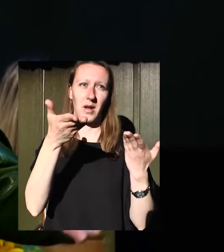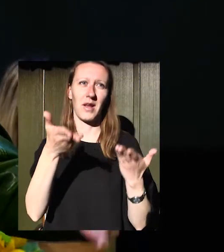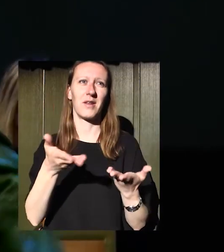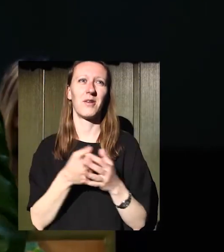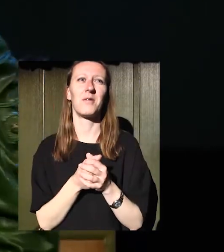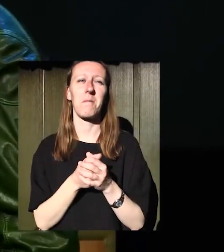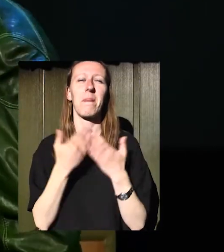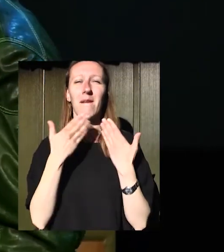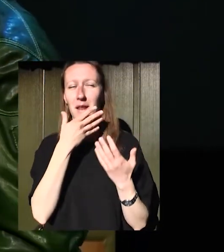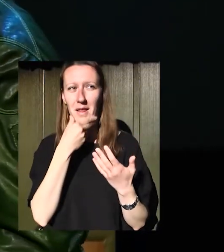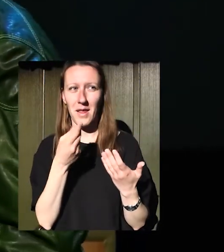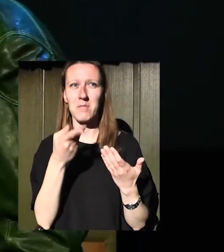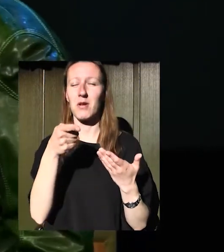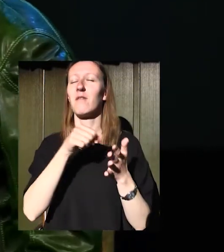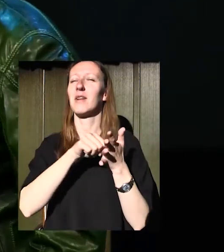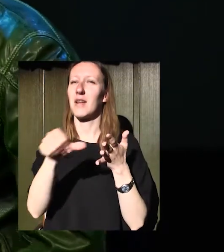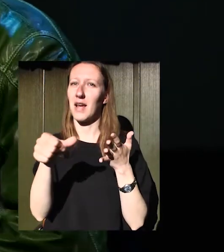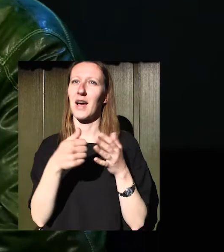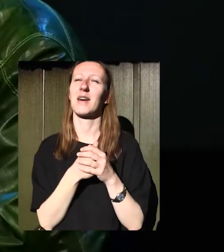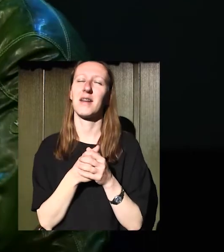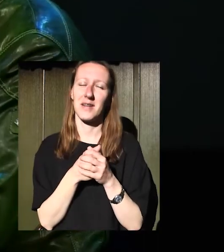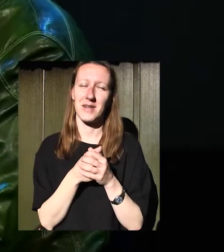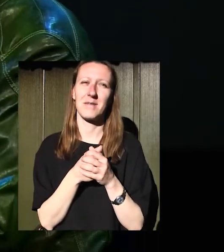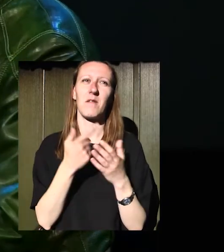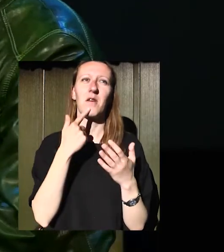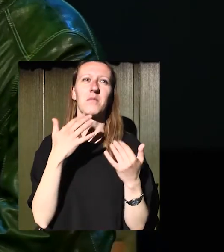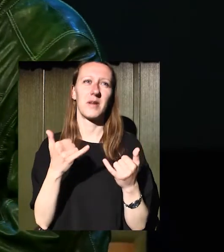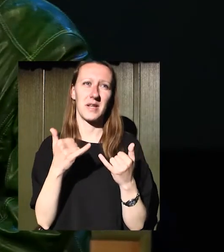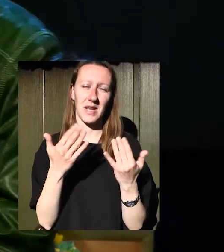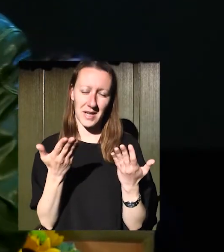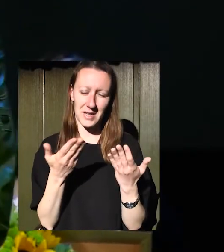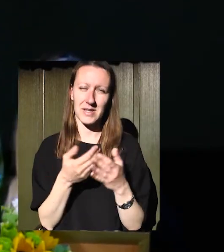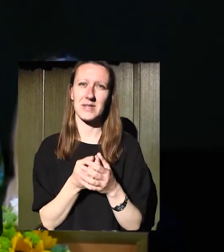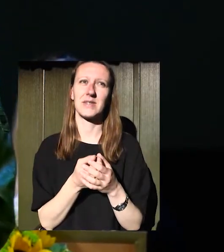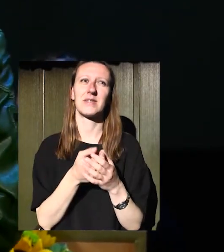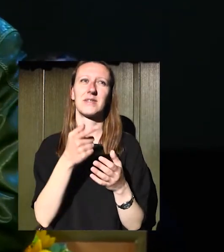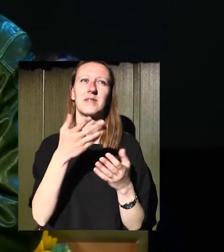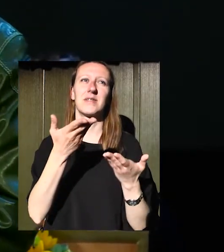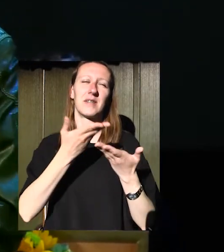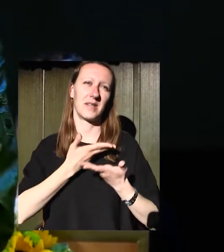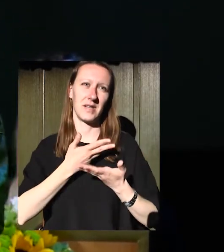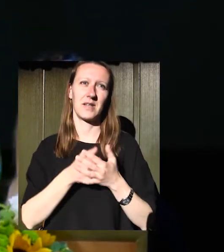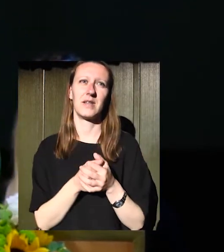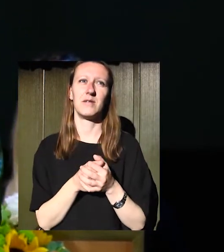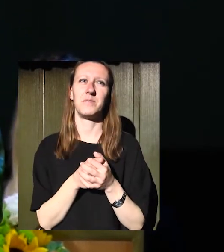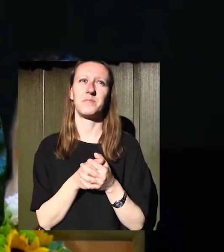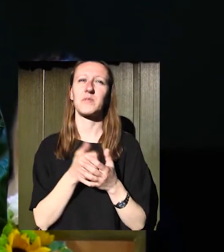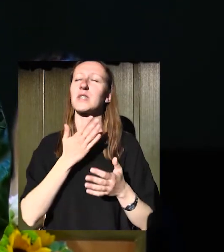eto, hvala lijepa na ovoj nagradi koja mi je danas uručena.